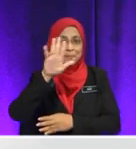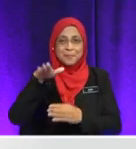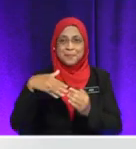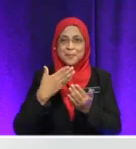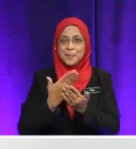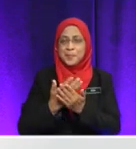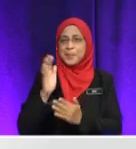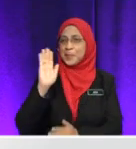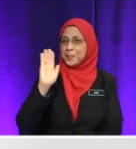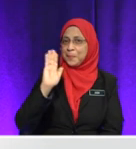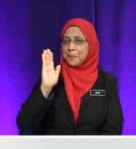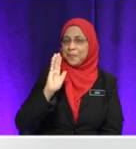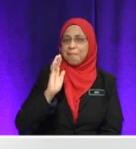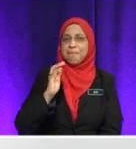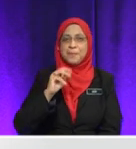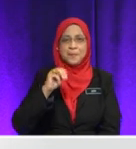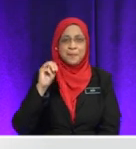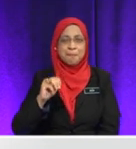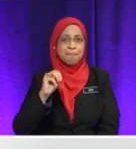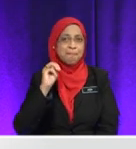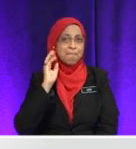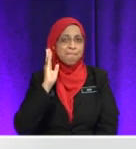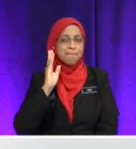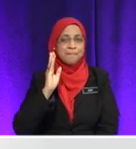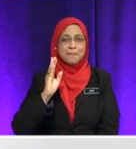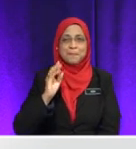manampani semua calon-calon SPM